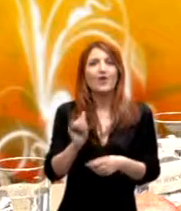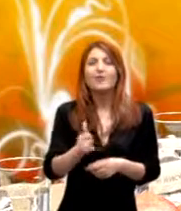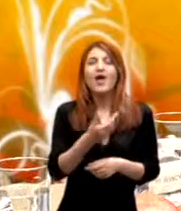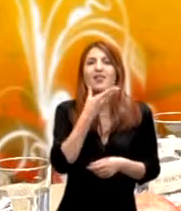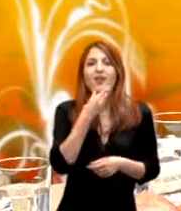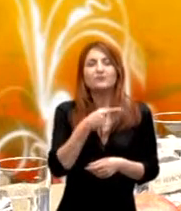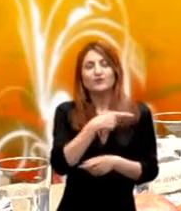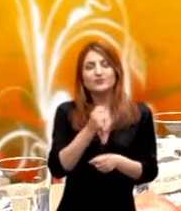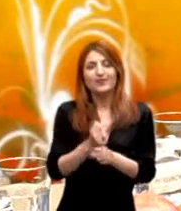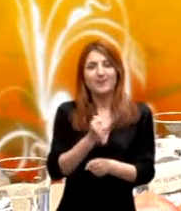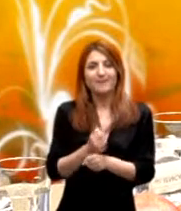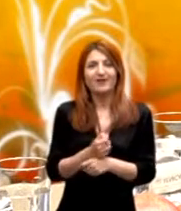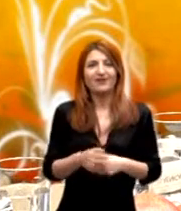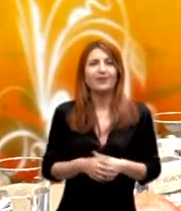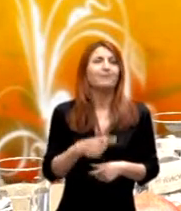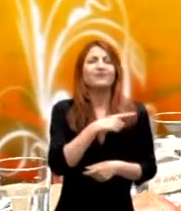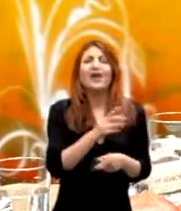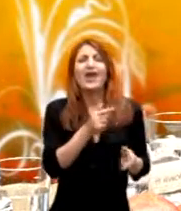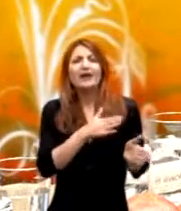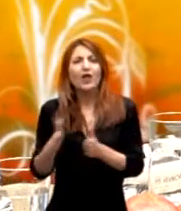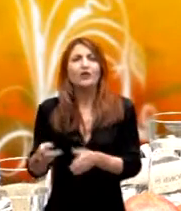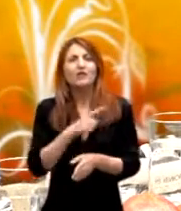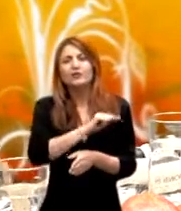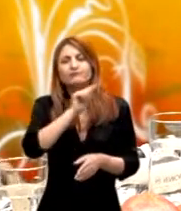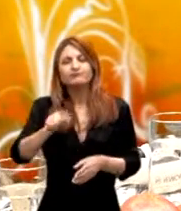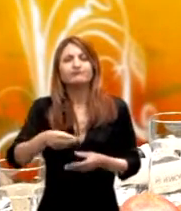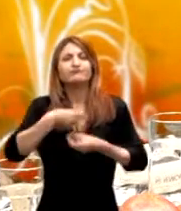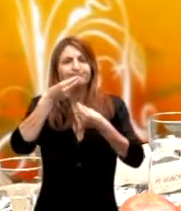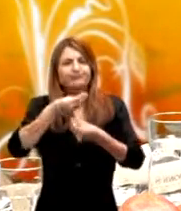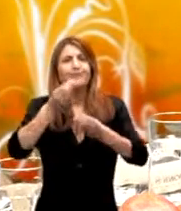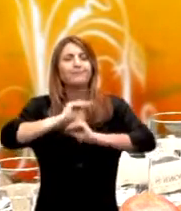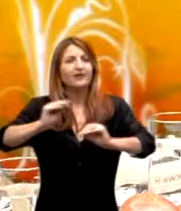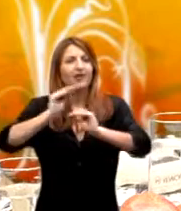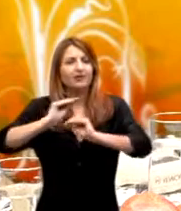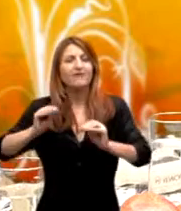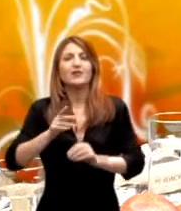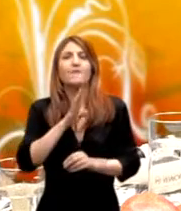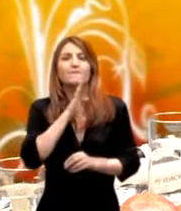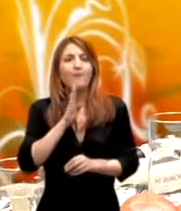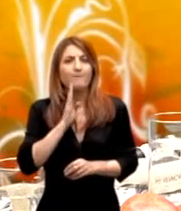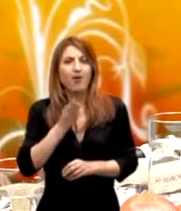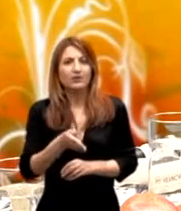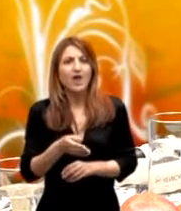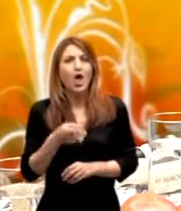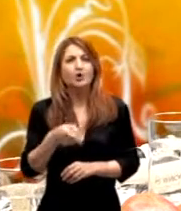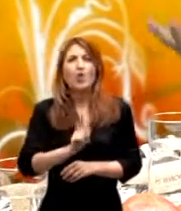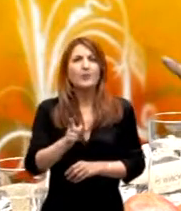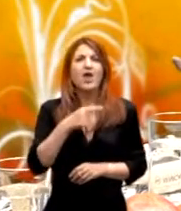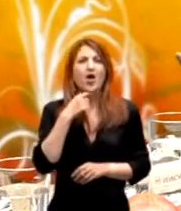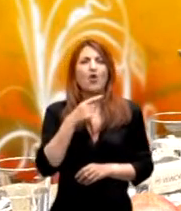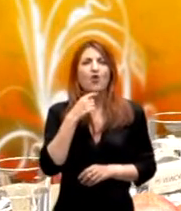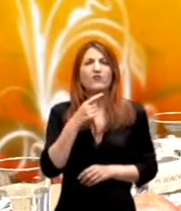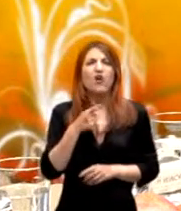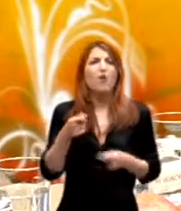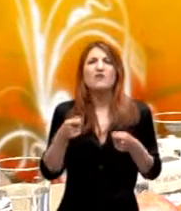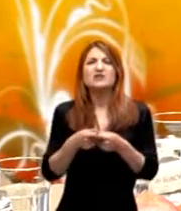najljepše složili. Dobro. Vi redovito tamo imate predavanje popodne, da, koje u stvari ne govori